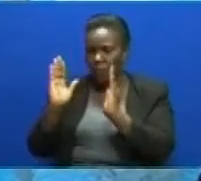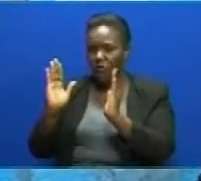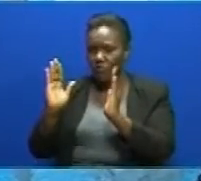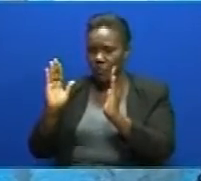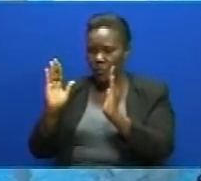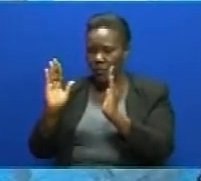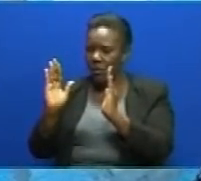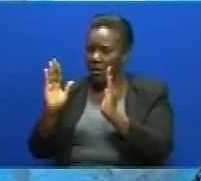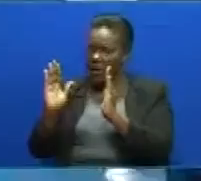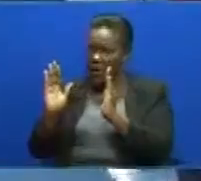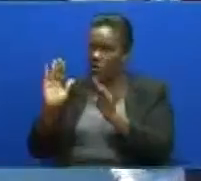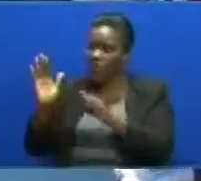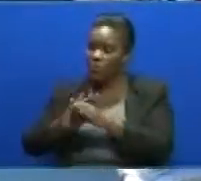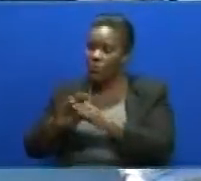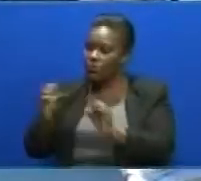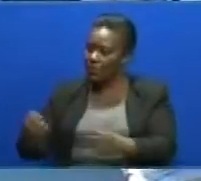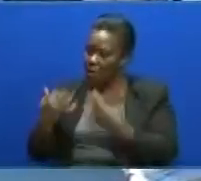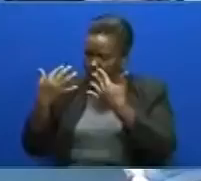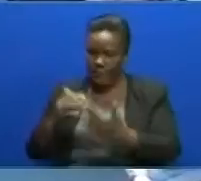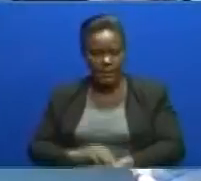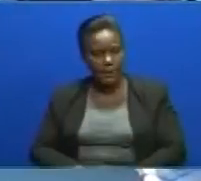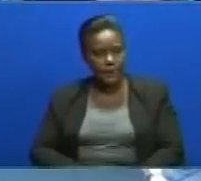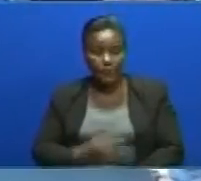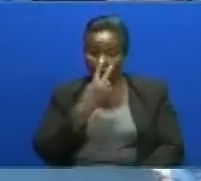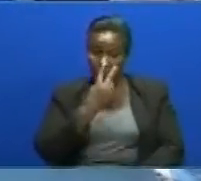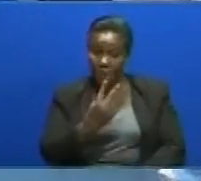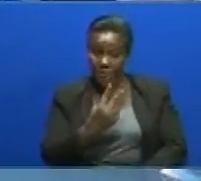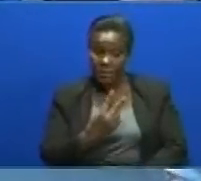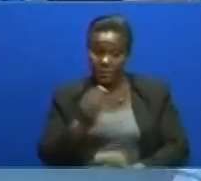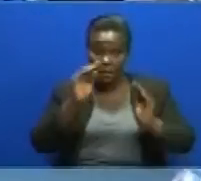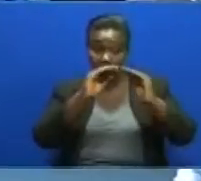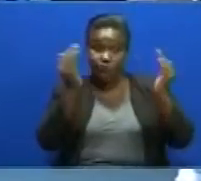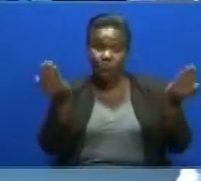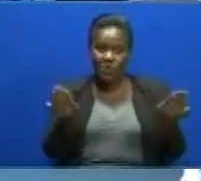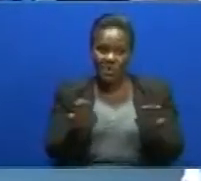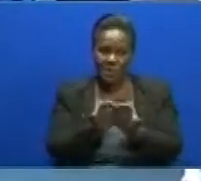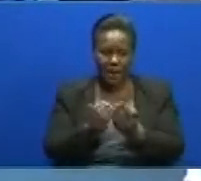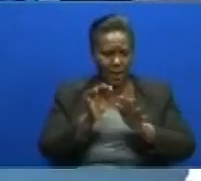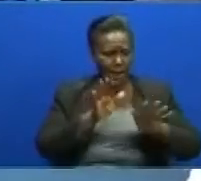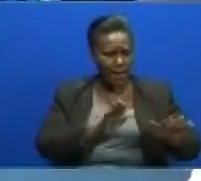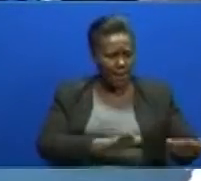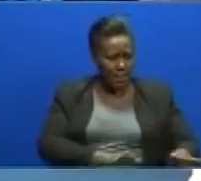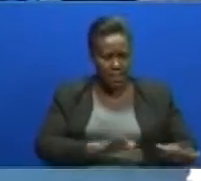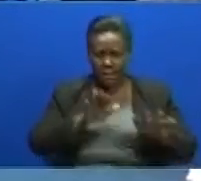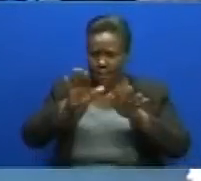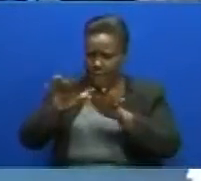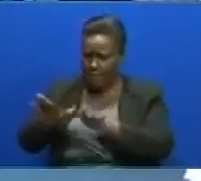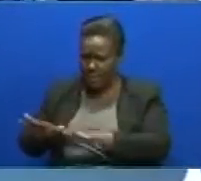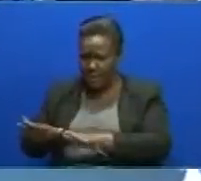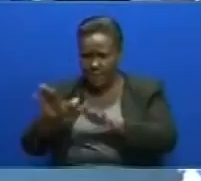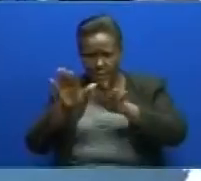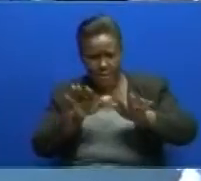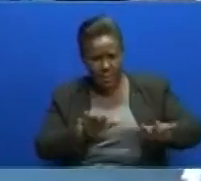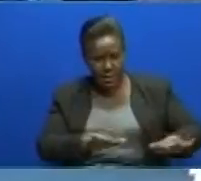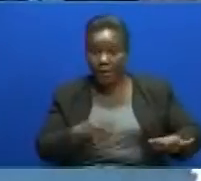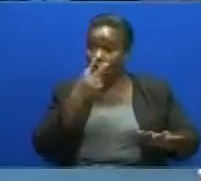vijana, kuwaelimisha. Mtazamaji, dunia ina haha kulitokomeza janga hili la ukimwi kwa